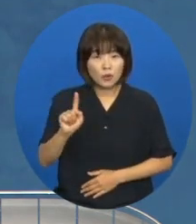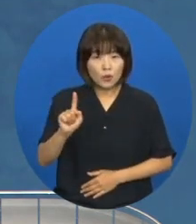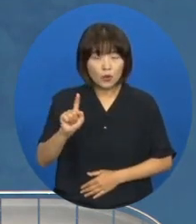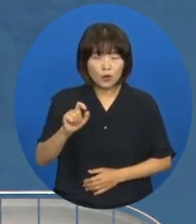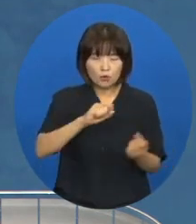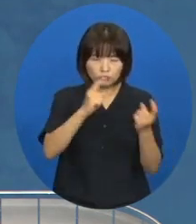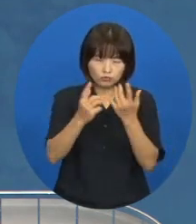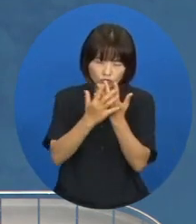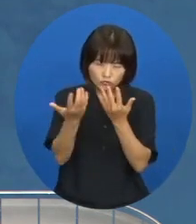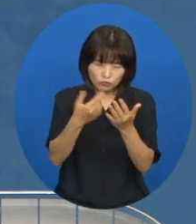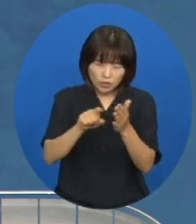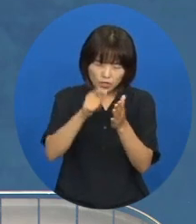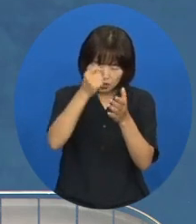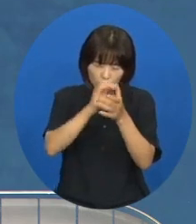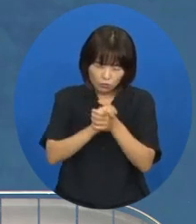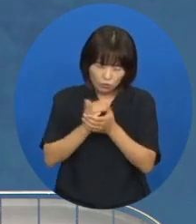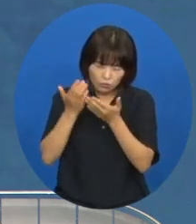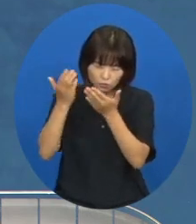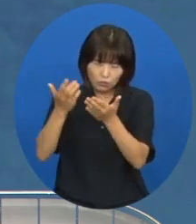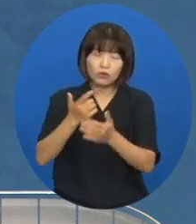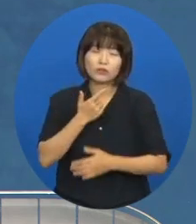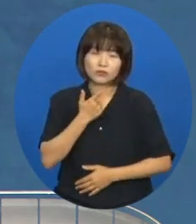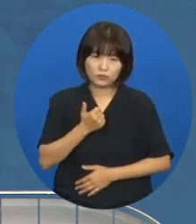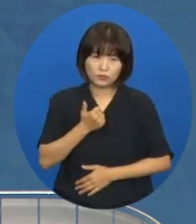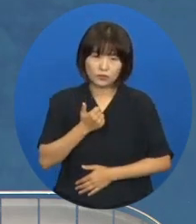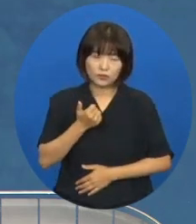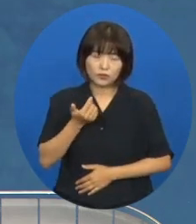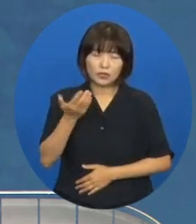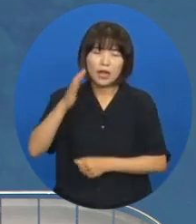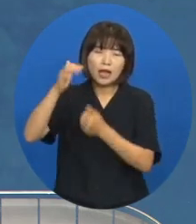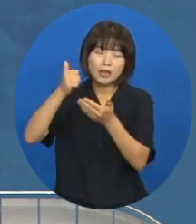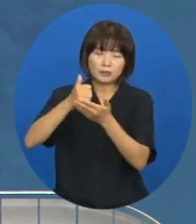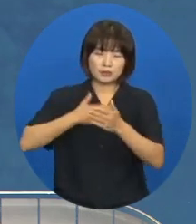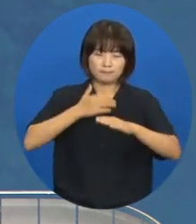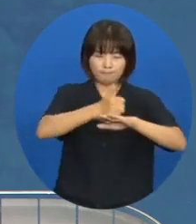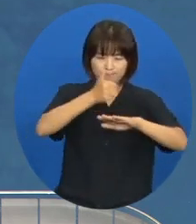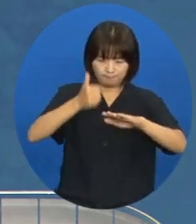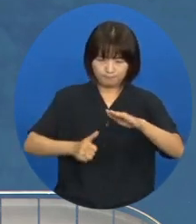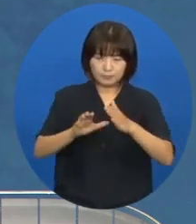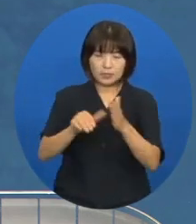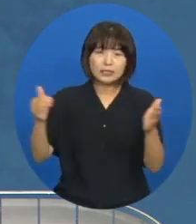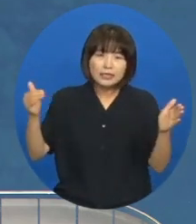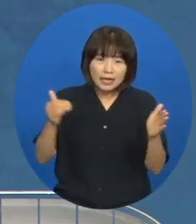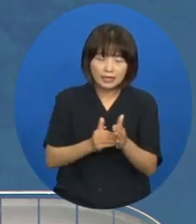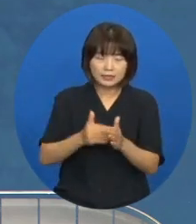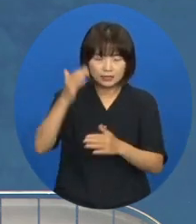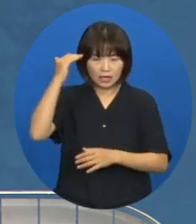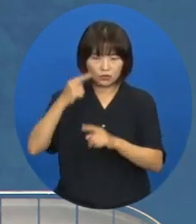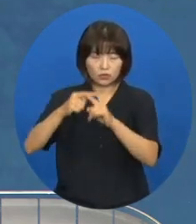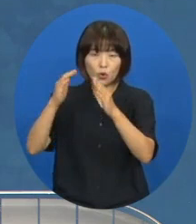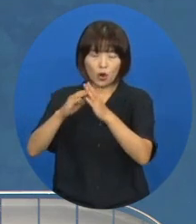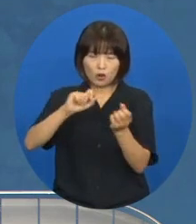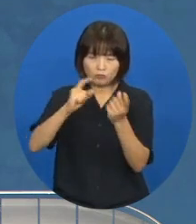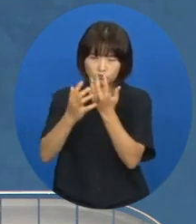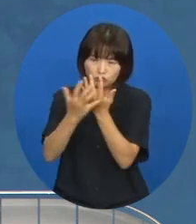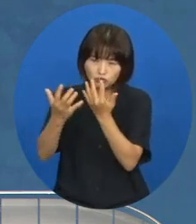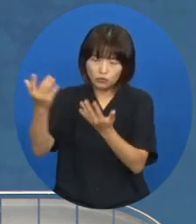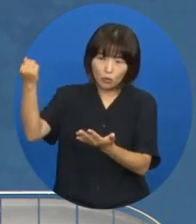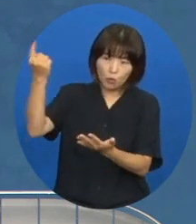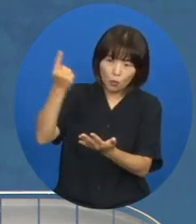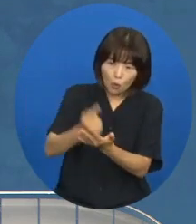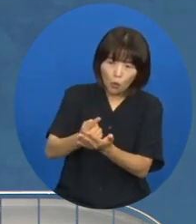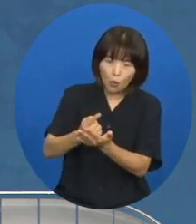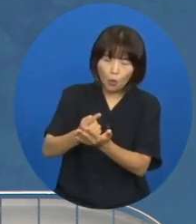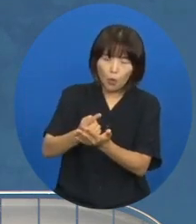부흥을 위해서 그렇게 기도했는데 하나님이 은퇴할 때까지 저에게 한국교회의 부흥이 임하는 것을